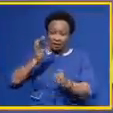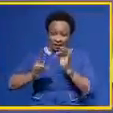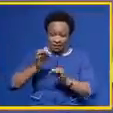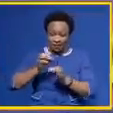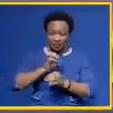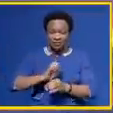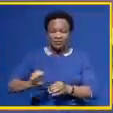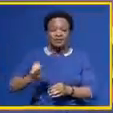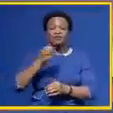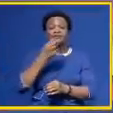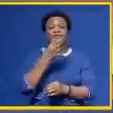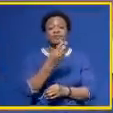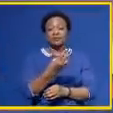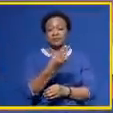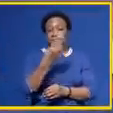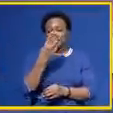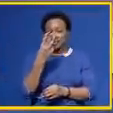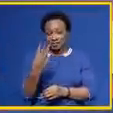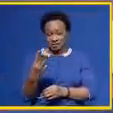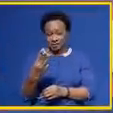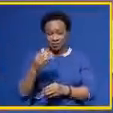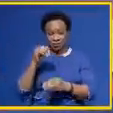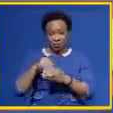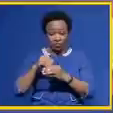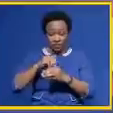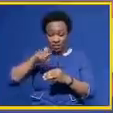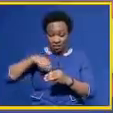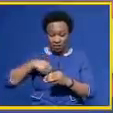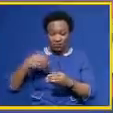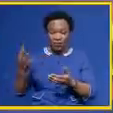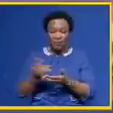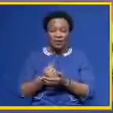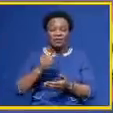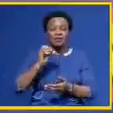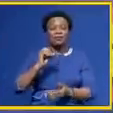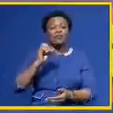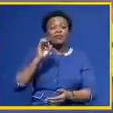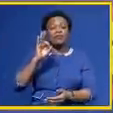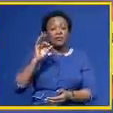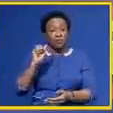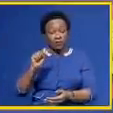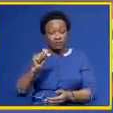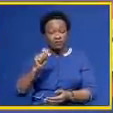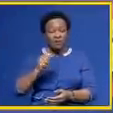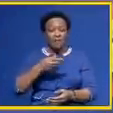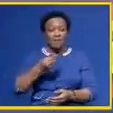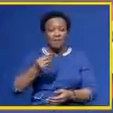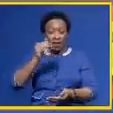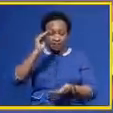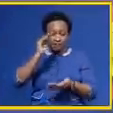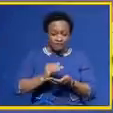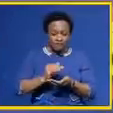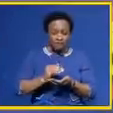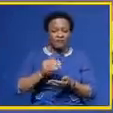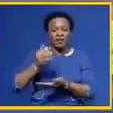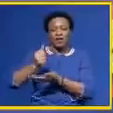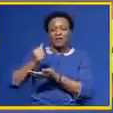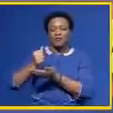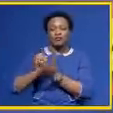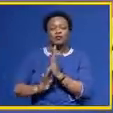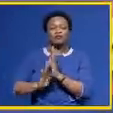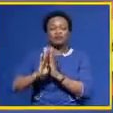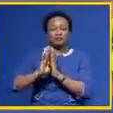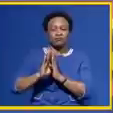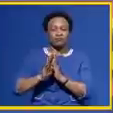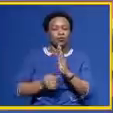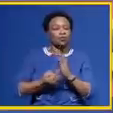shilingi 23,000. Kwa hiyo mteja wetu atakuwa tayari amepata ofa ya kwanza, amepunguziwa bei, lakini sisi tume upgrade kifurushi chake. Kutoka kifurushi